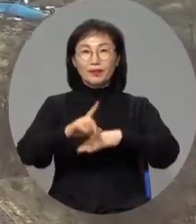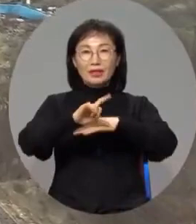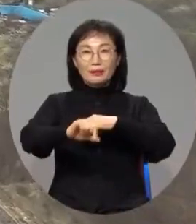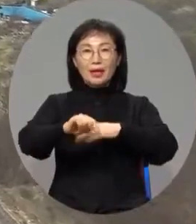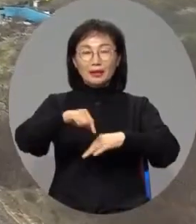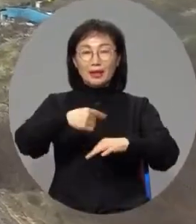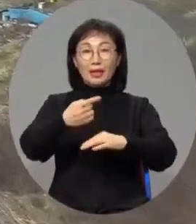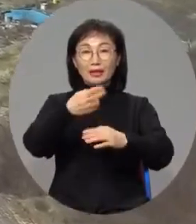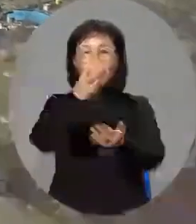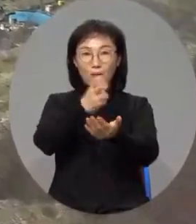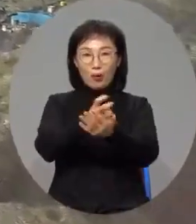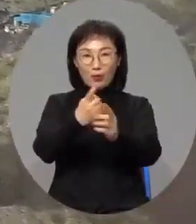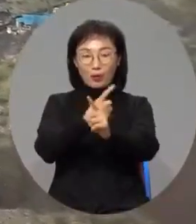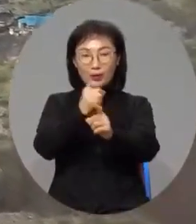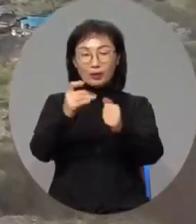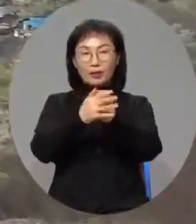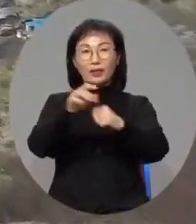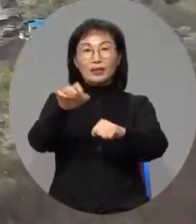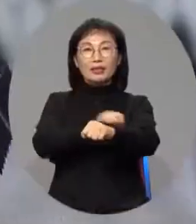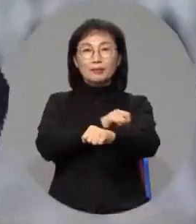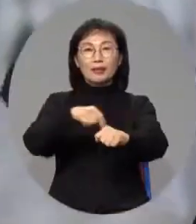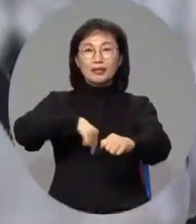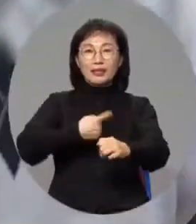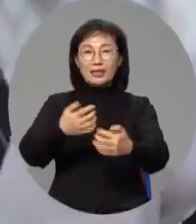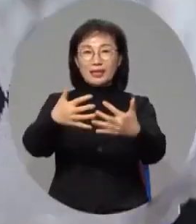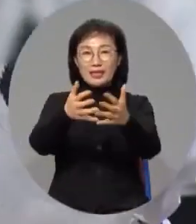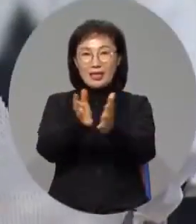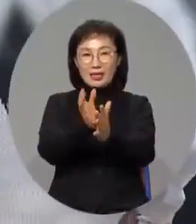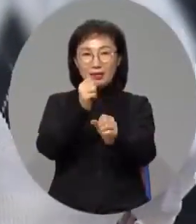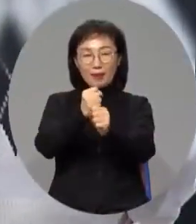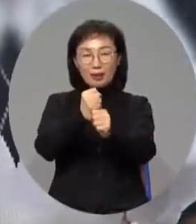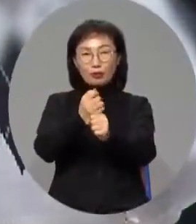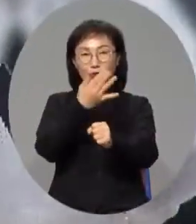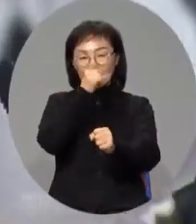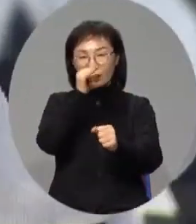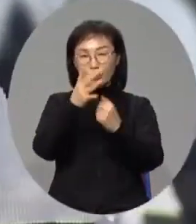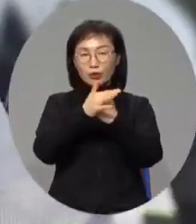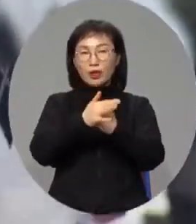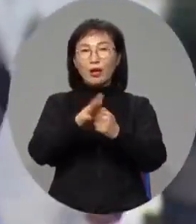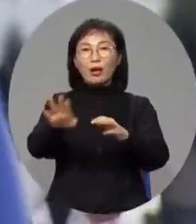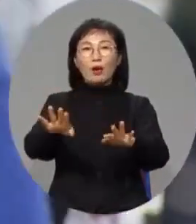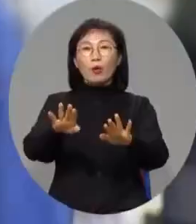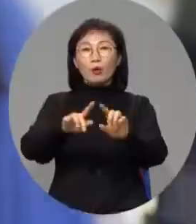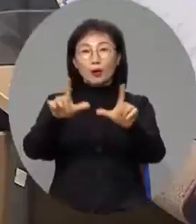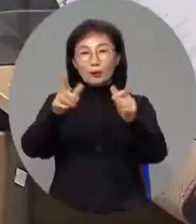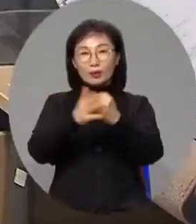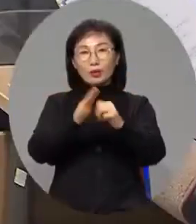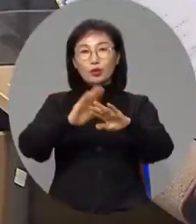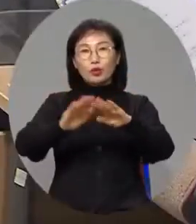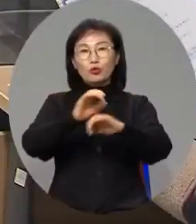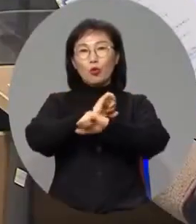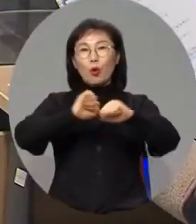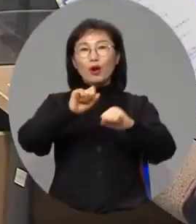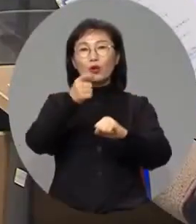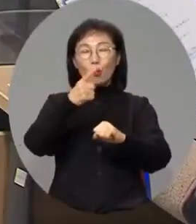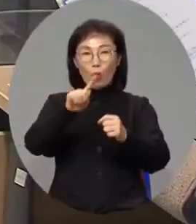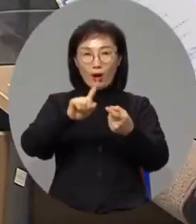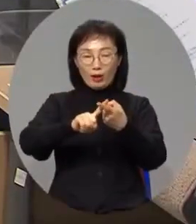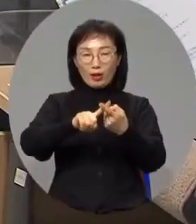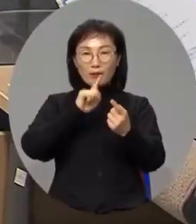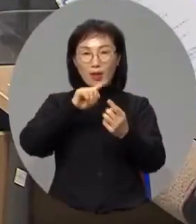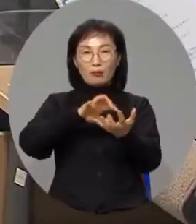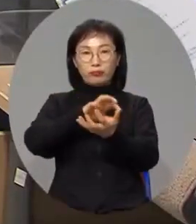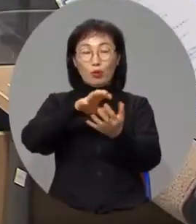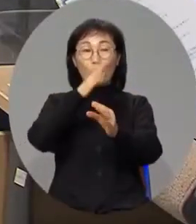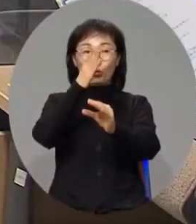지방자치법 개정으로 특별자치단체 설치가 가능해지자 연초부터 전주 광역화가 화두입니다. 먼저 유창희